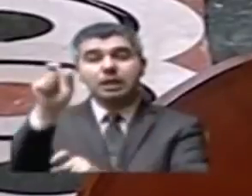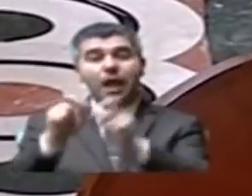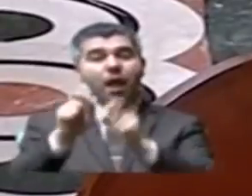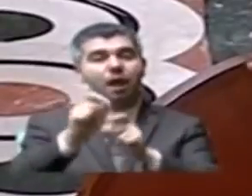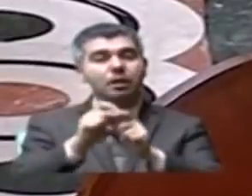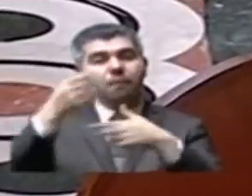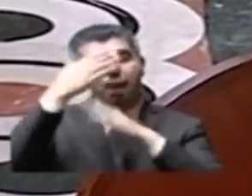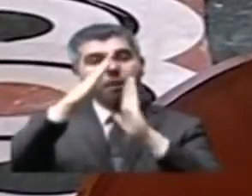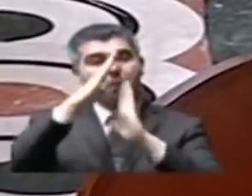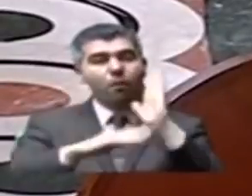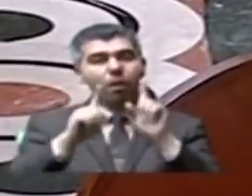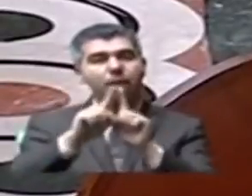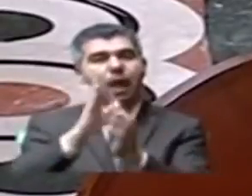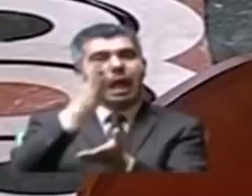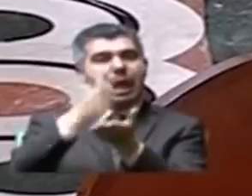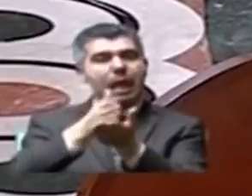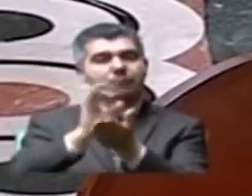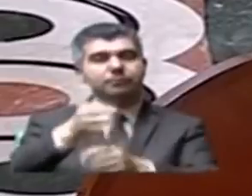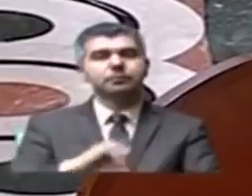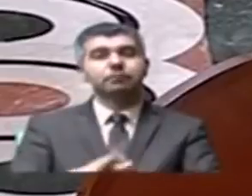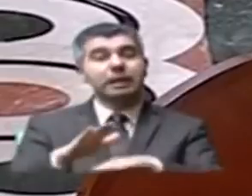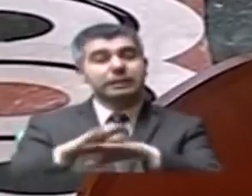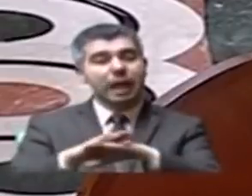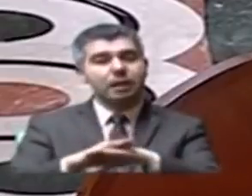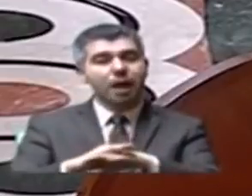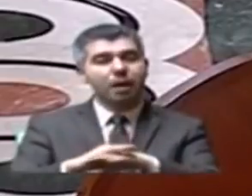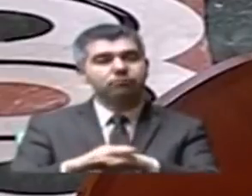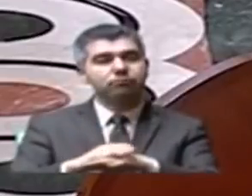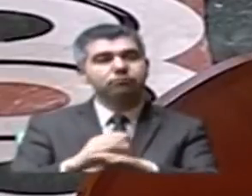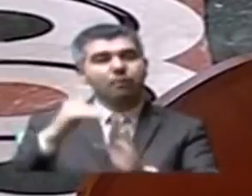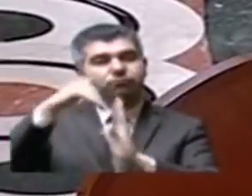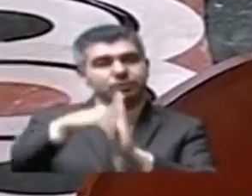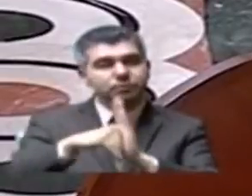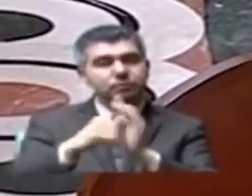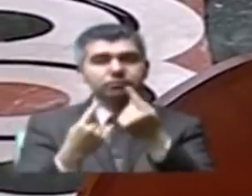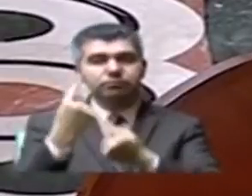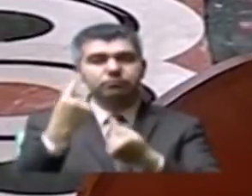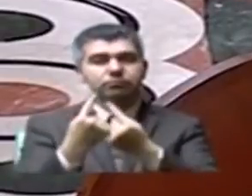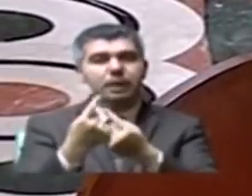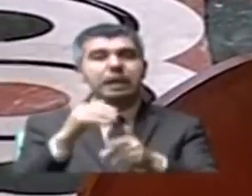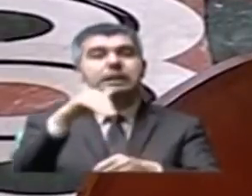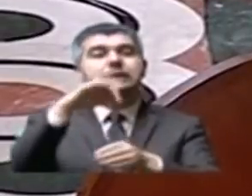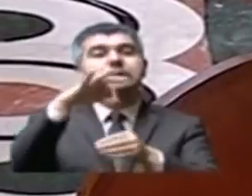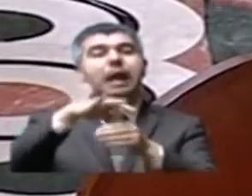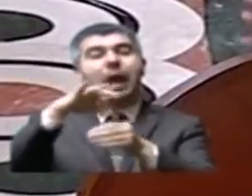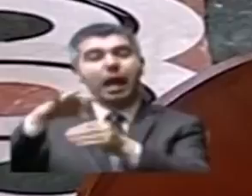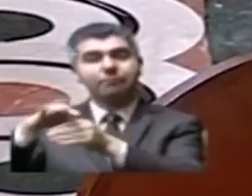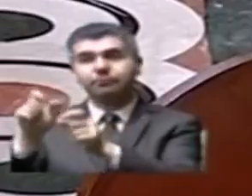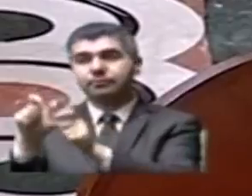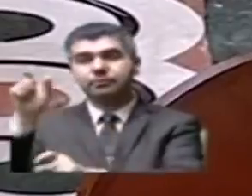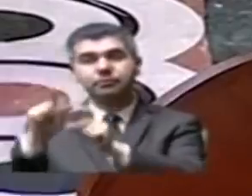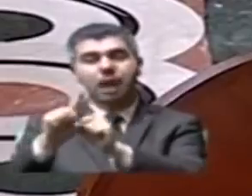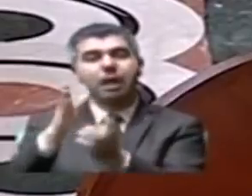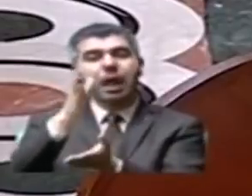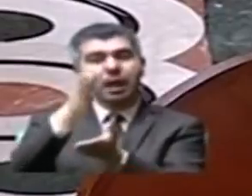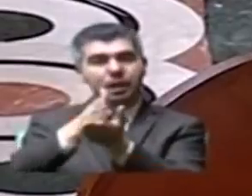والمجتمع هو اللي يحكم واش السياسه ديالنا مزيانه ولا ما مزياناش. اذا نهار انتخابات نتحاكموا الانتخابات. اليوم